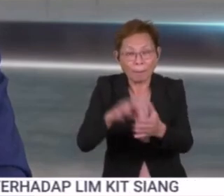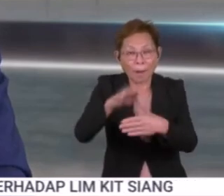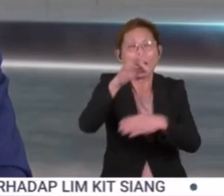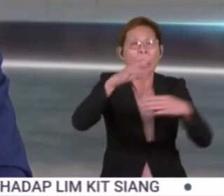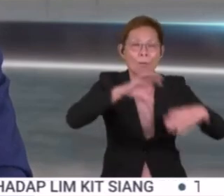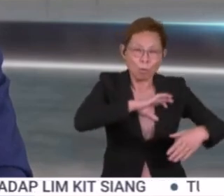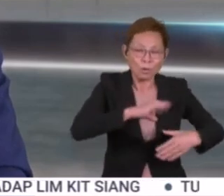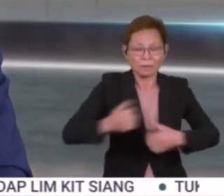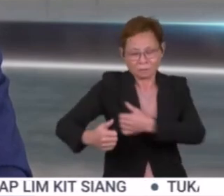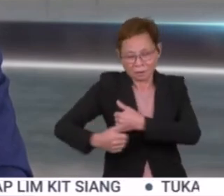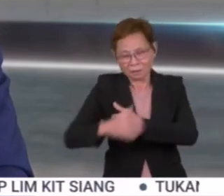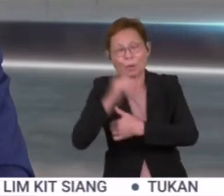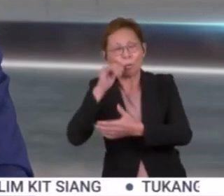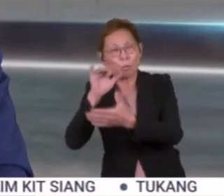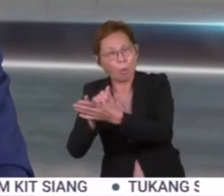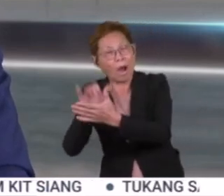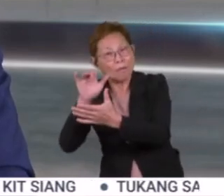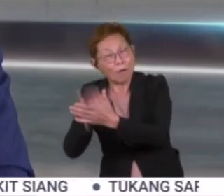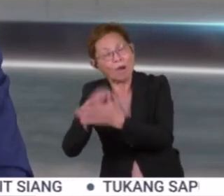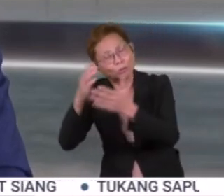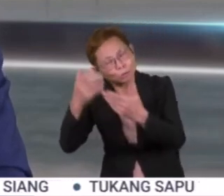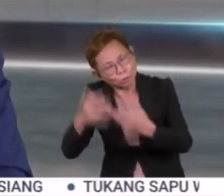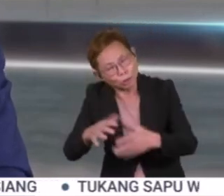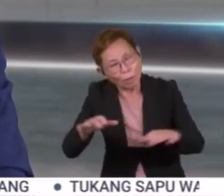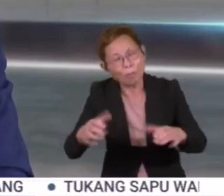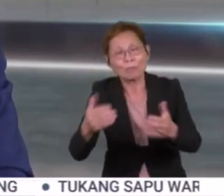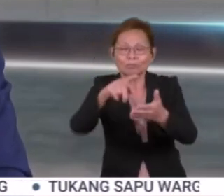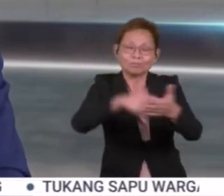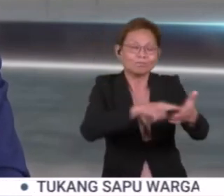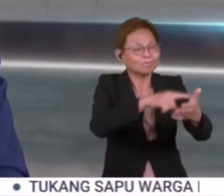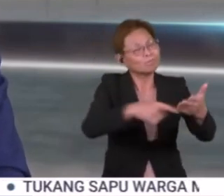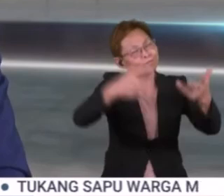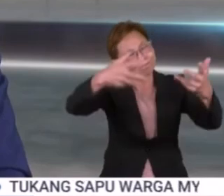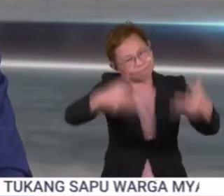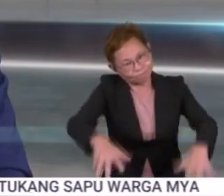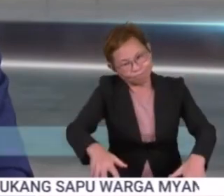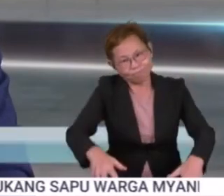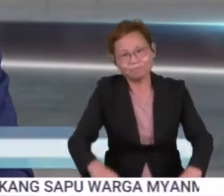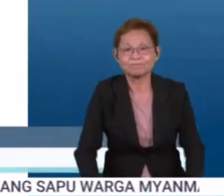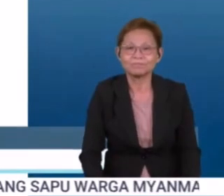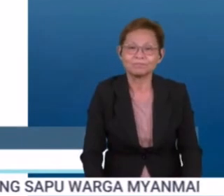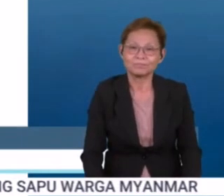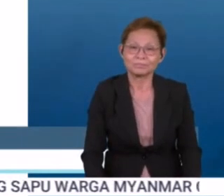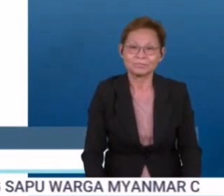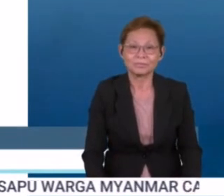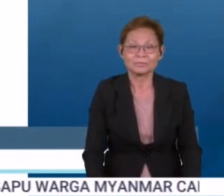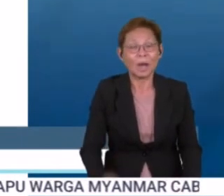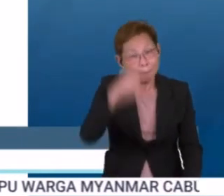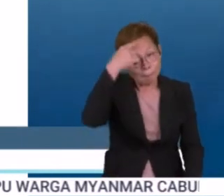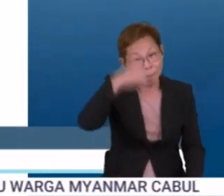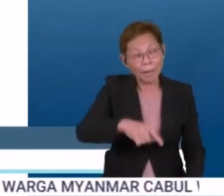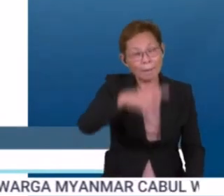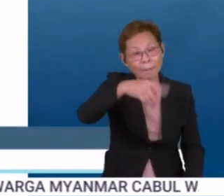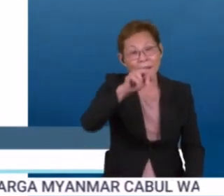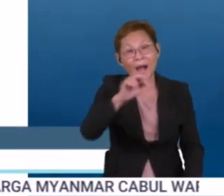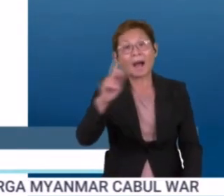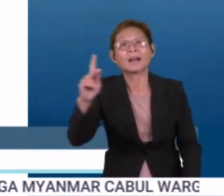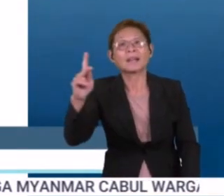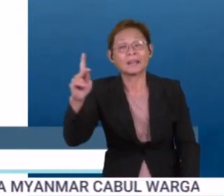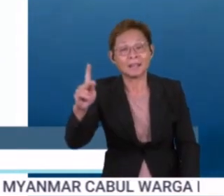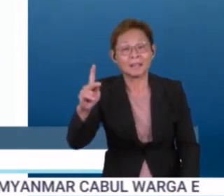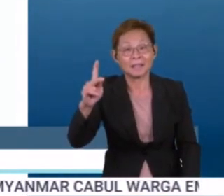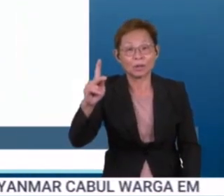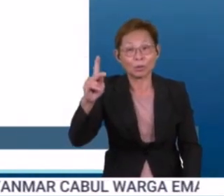Polis tentera dan pasangan telah melaksanakan tanggungjawab masing-masing manakala bagi prk parlimen Kuala